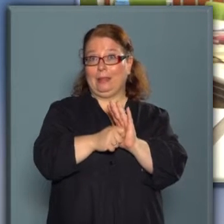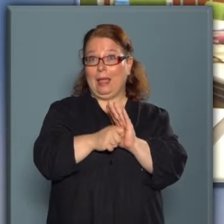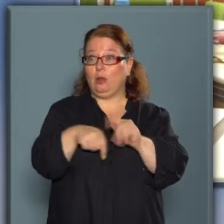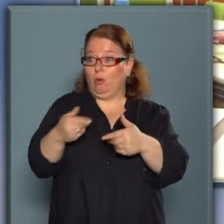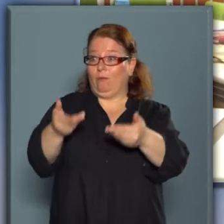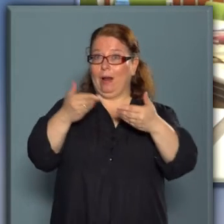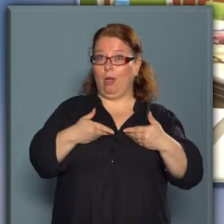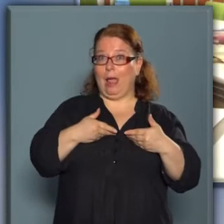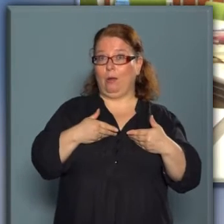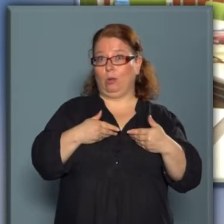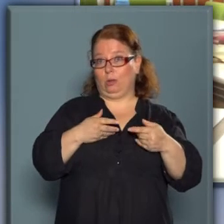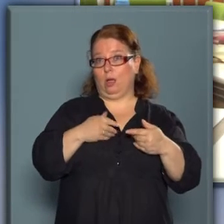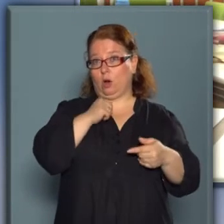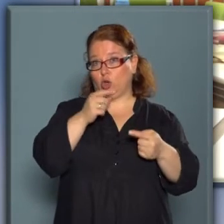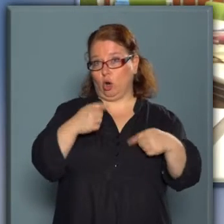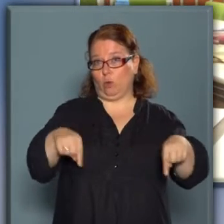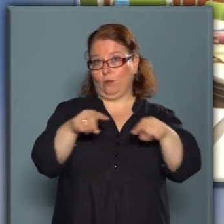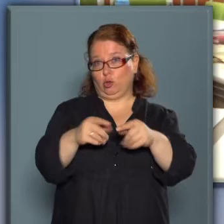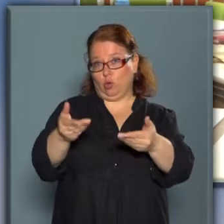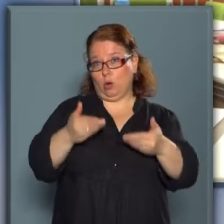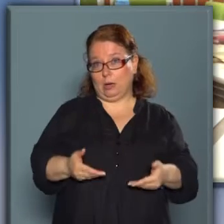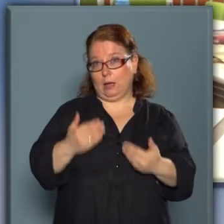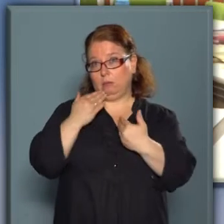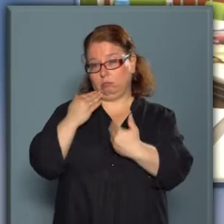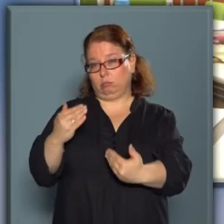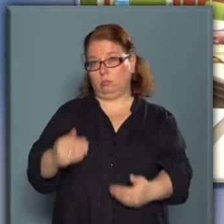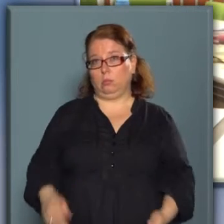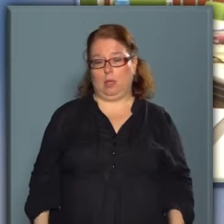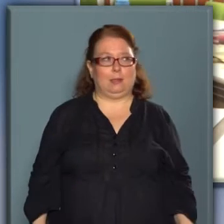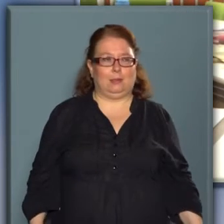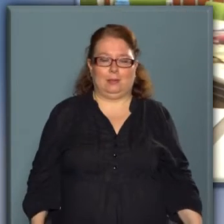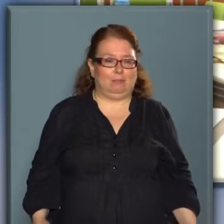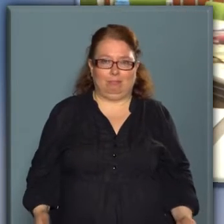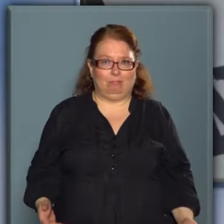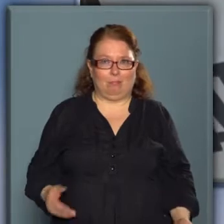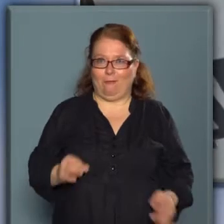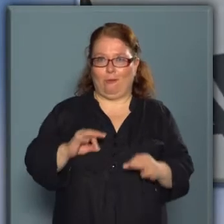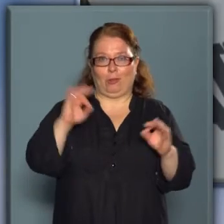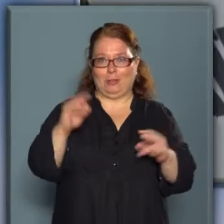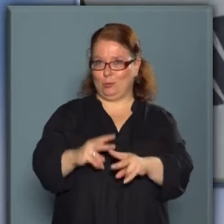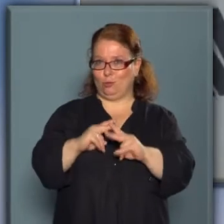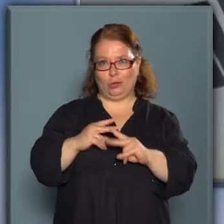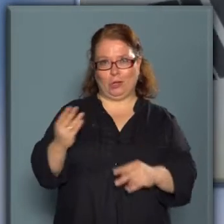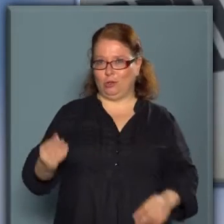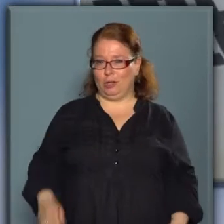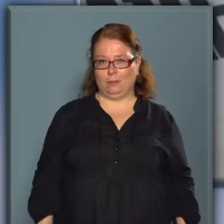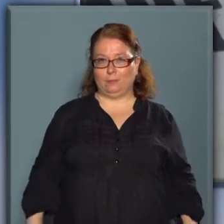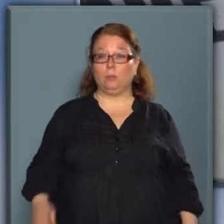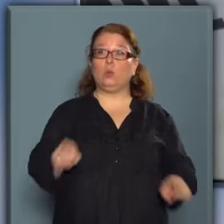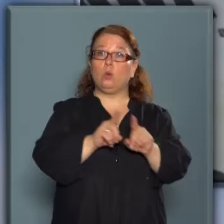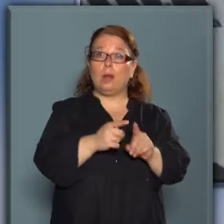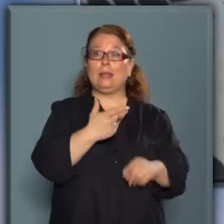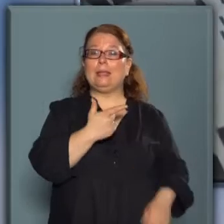és felajánlotta a kör számára. Hát szóval ez valami fantasztikus.